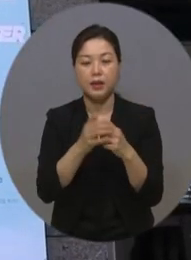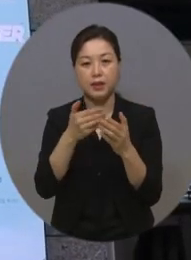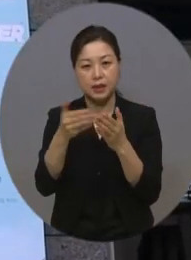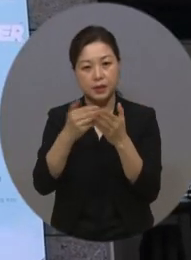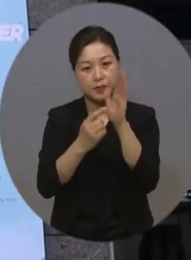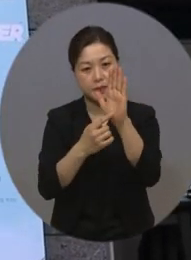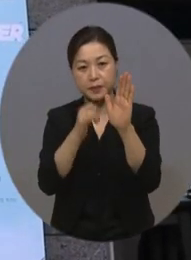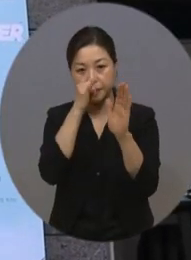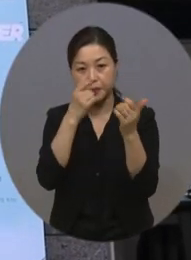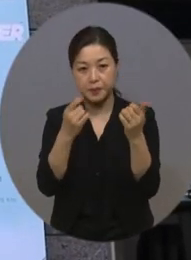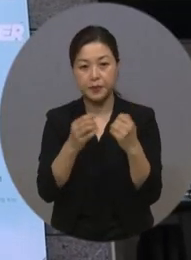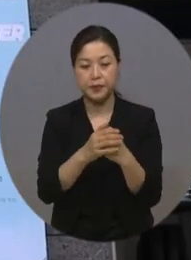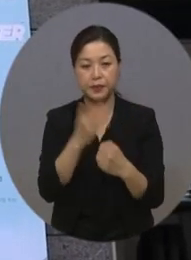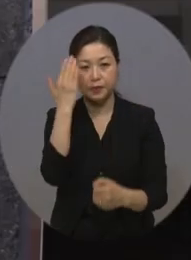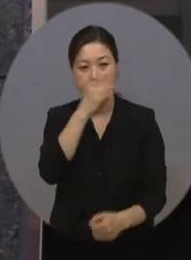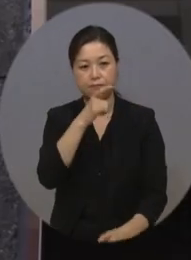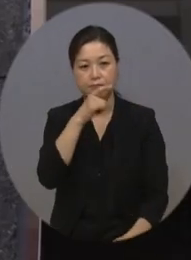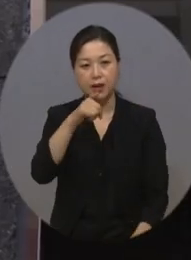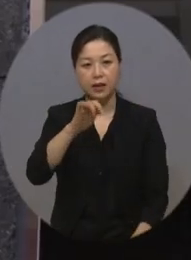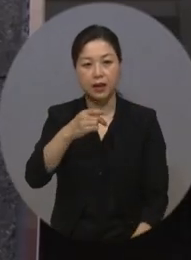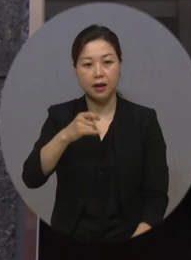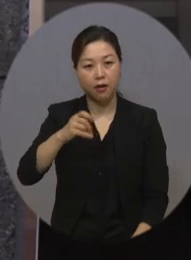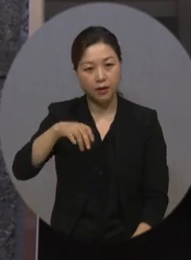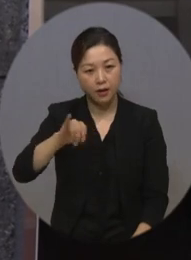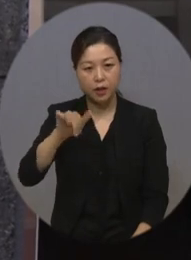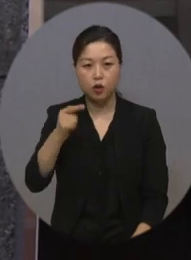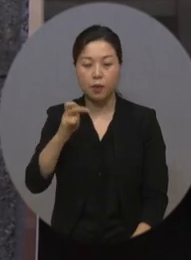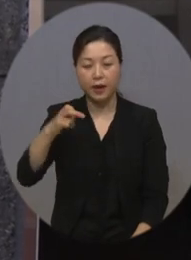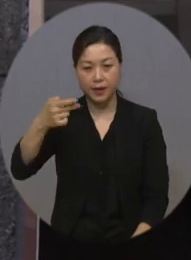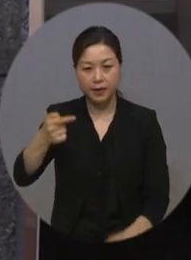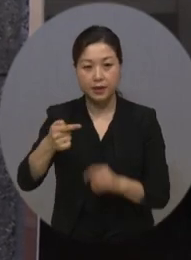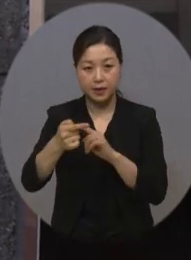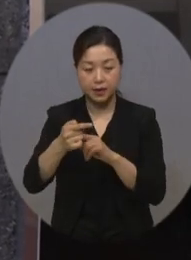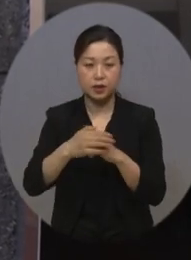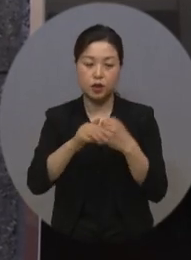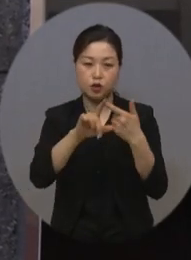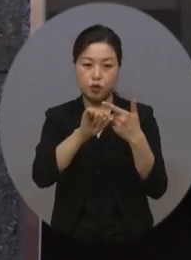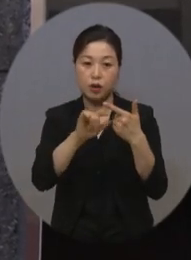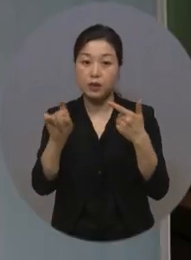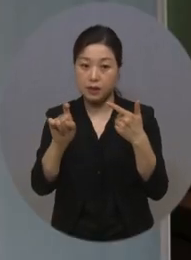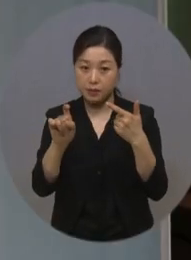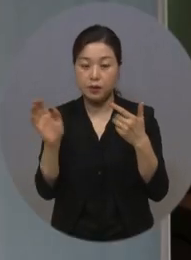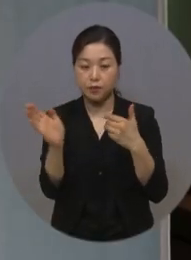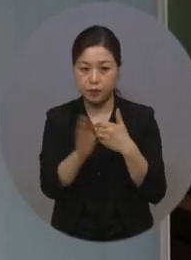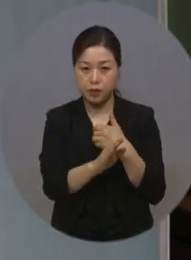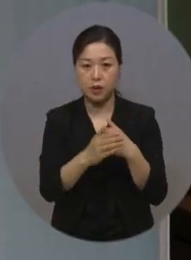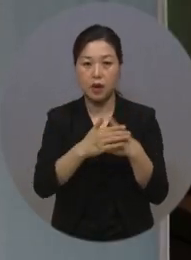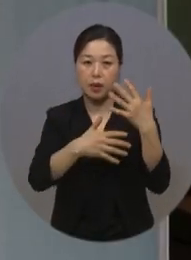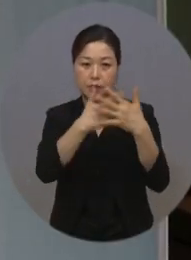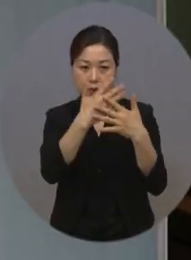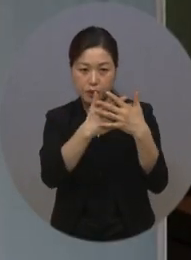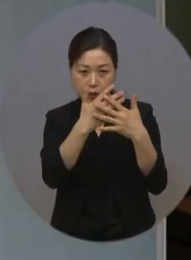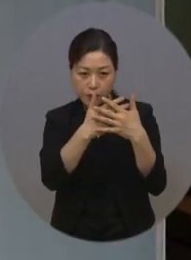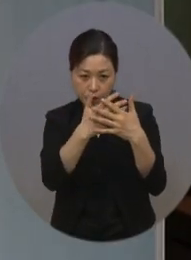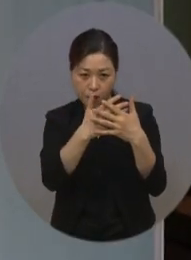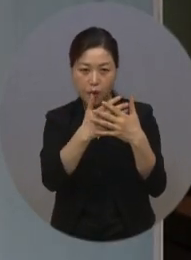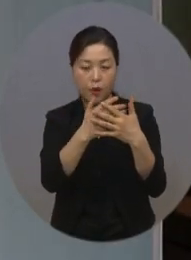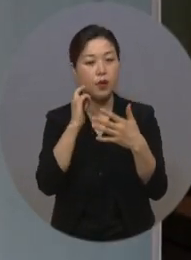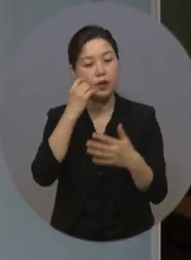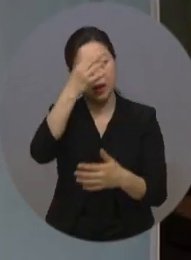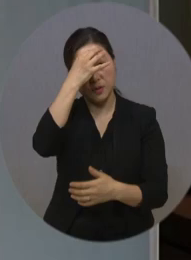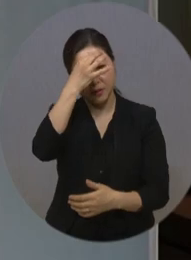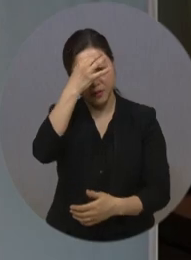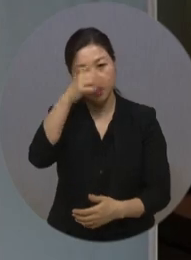여수 갤러리 노마드에서는 지난 11일부터 비디오 아티스트 구자영 작가의 초대전이 인 카운터